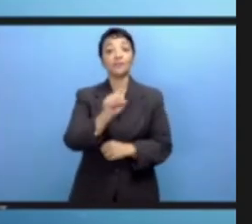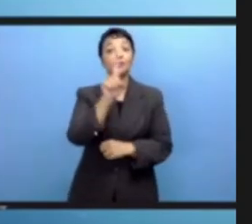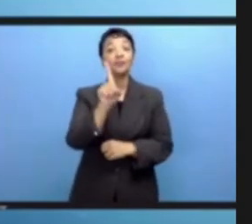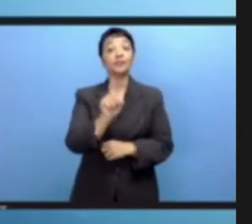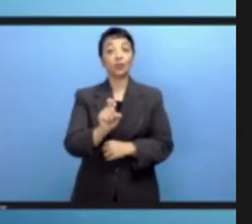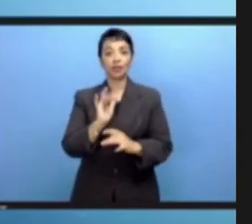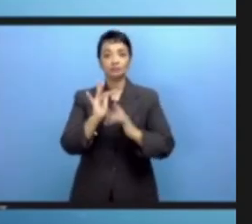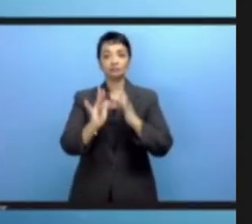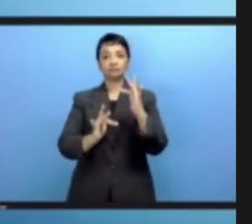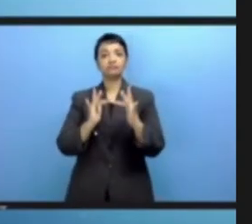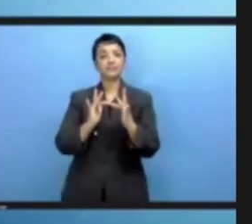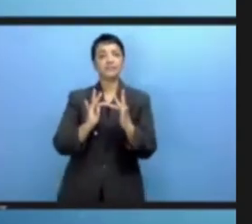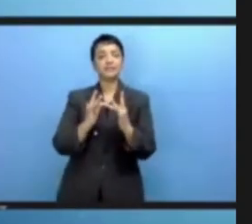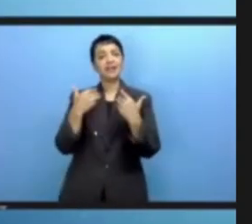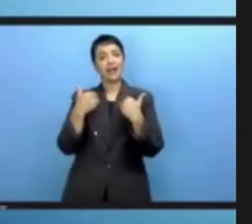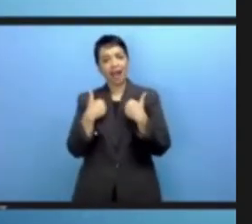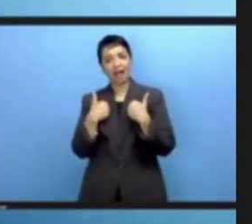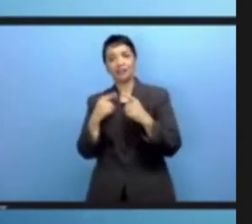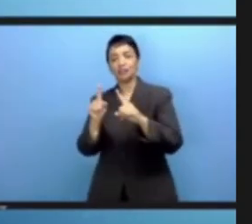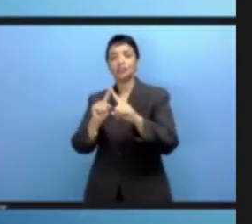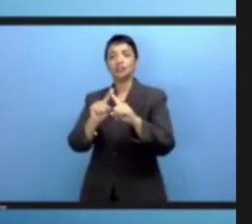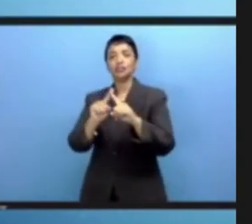exemple, Internet a